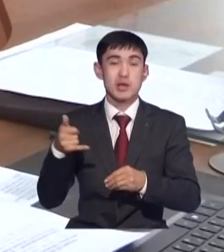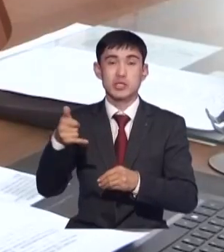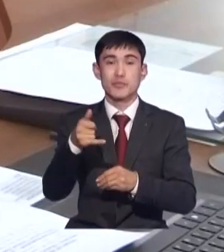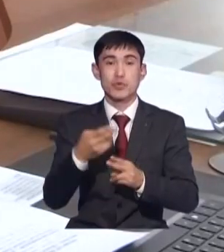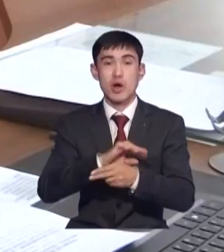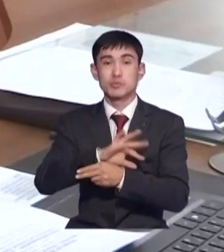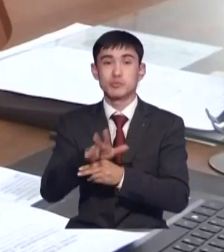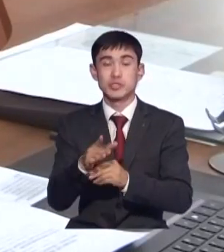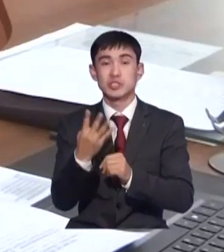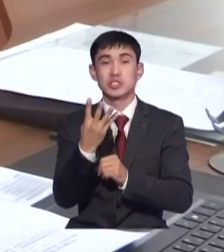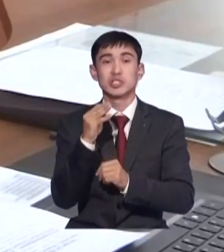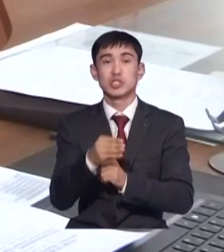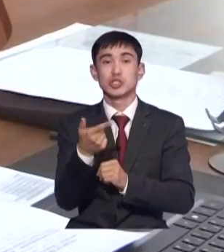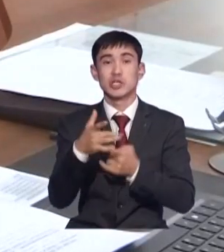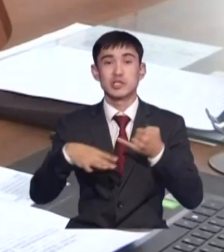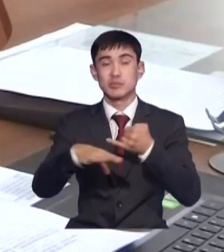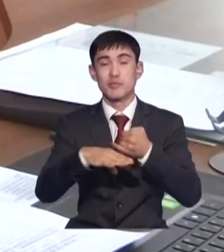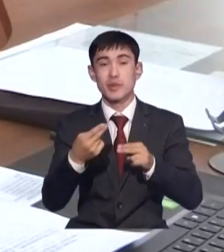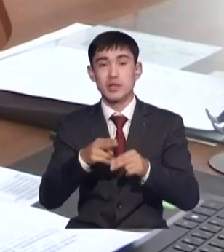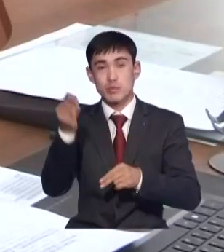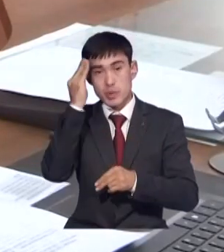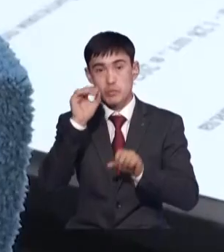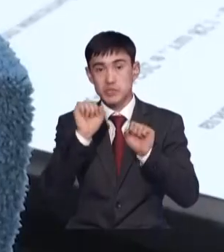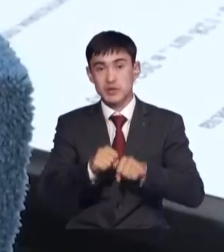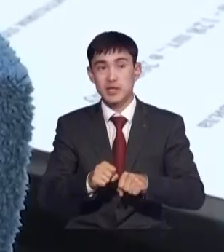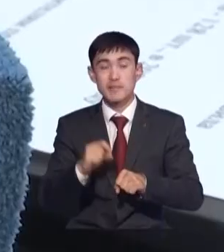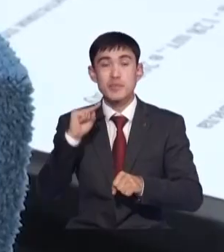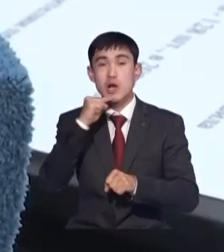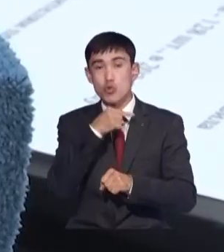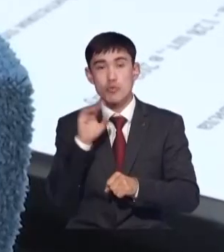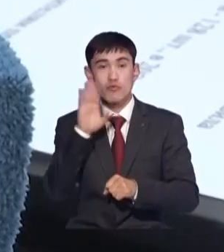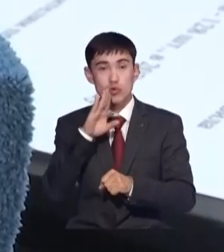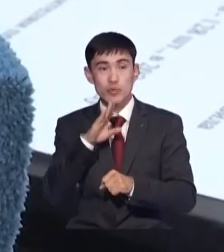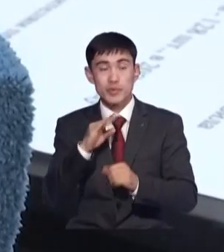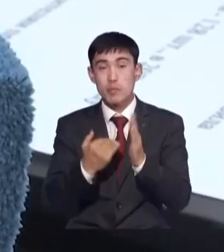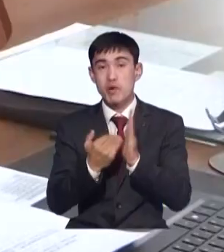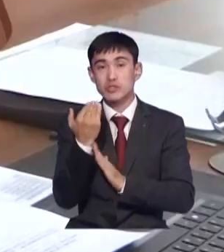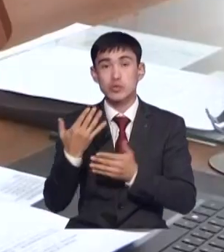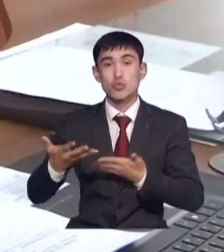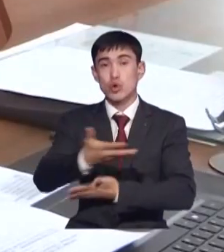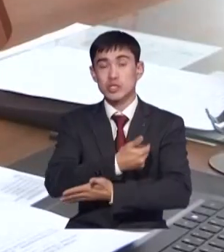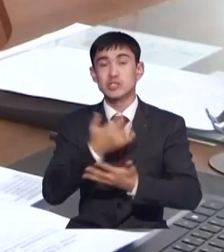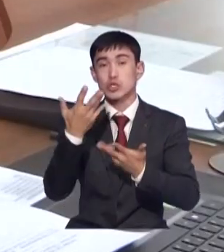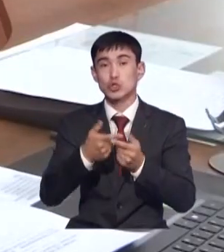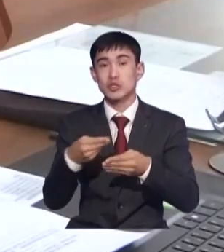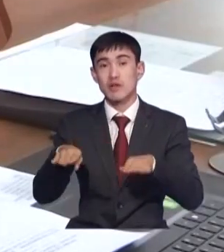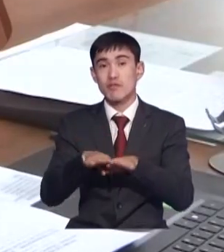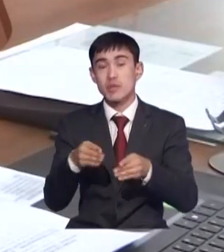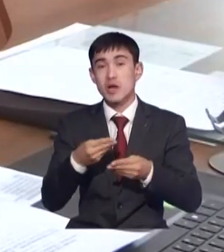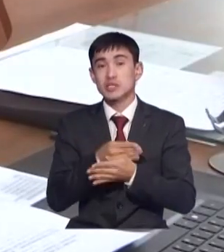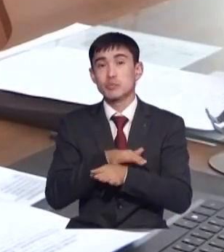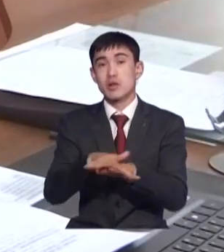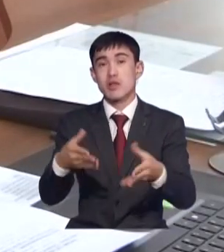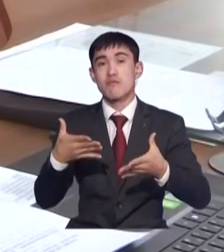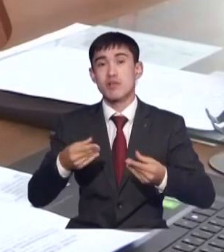что охватывает более 4000 гектаров. Этот метод позволяет не только экономить воду, но и повышать урожайность за счет равномерного